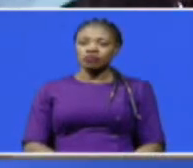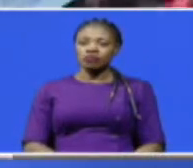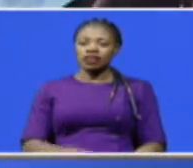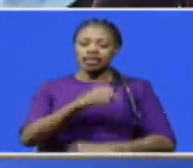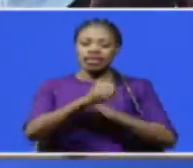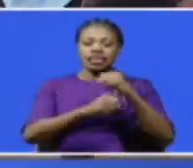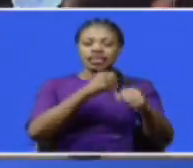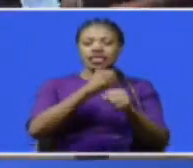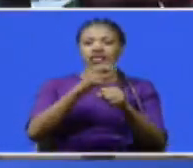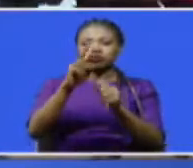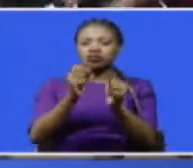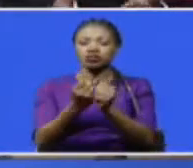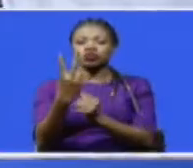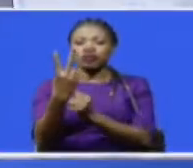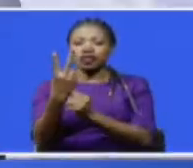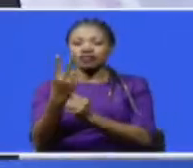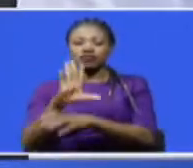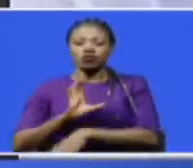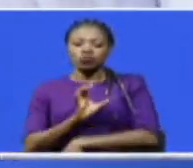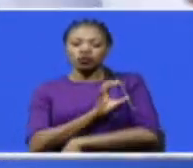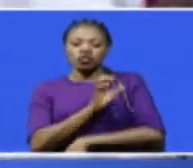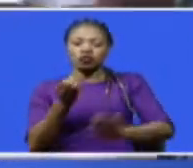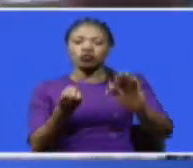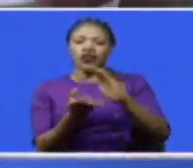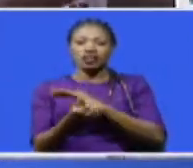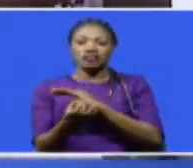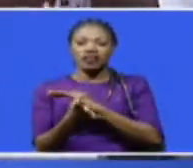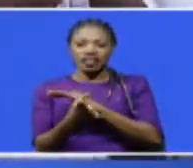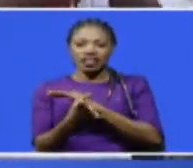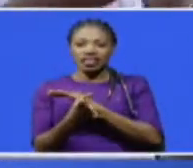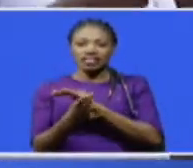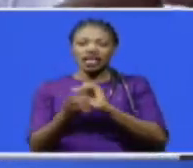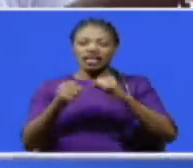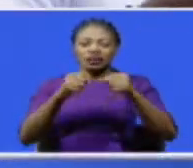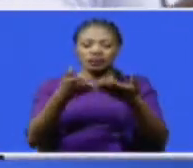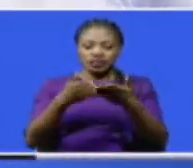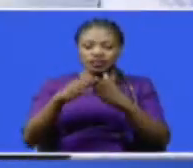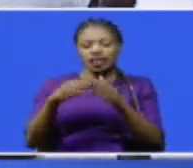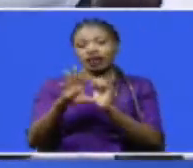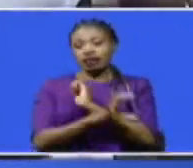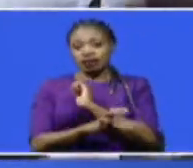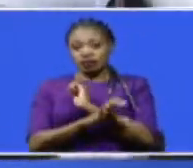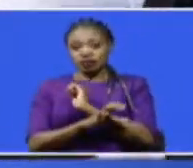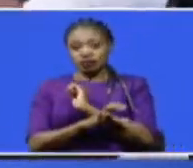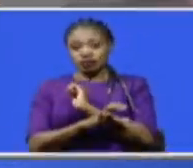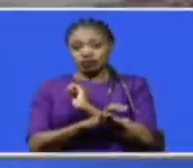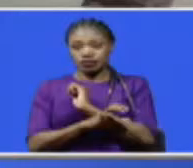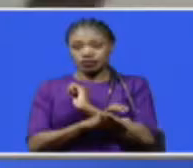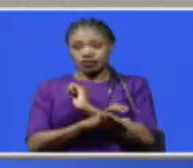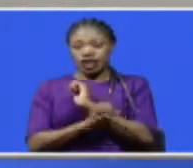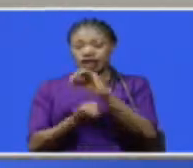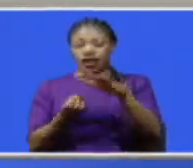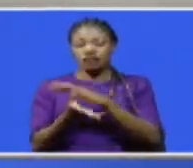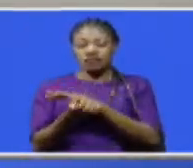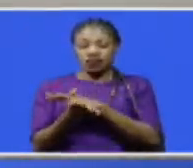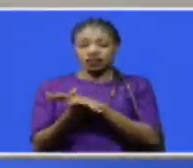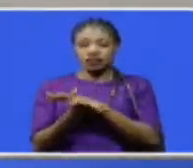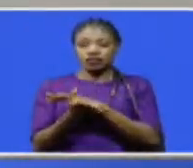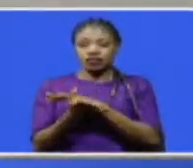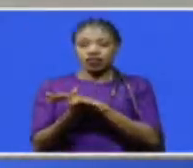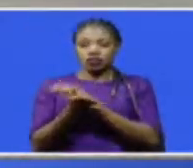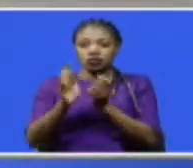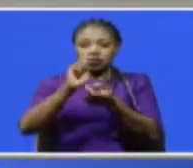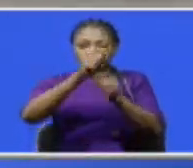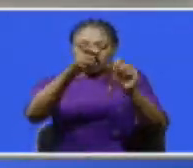Mwaka 2012 kamati inayoshauri mashirika hapa nchini iliidhinisha kubadilishwa kwa hali ya hospitali ya umma ya Kenyatta